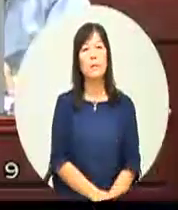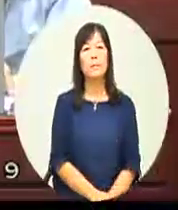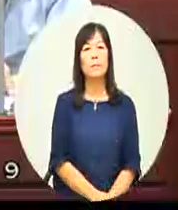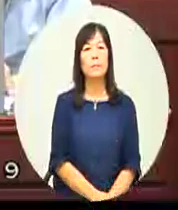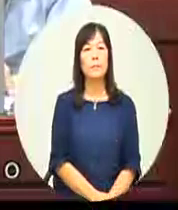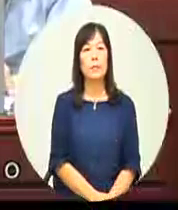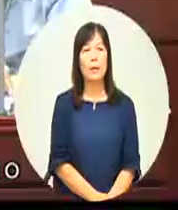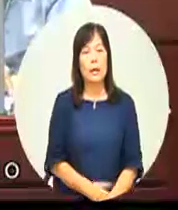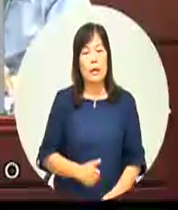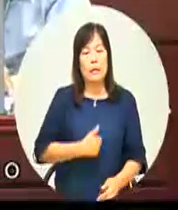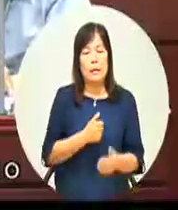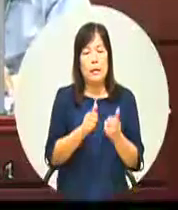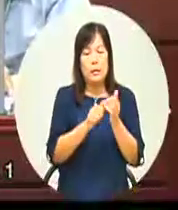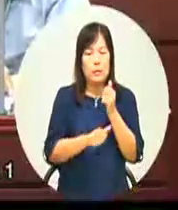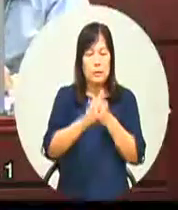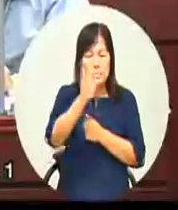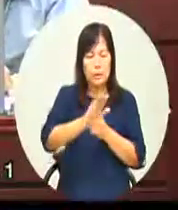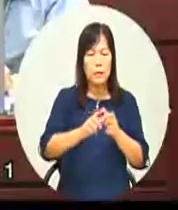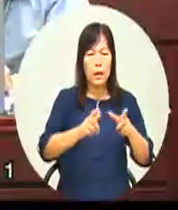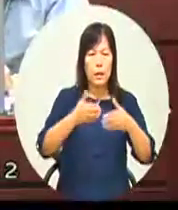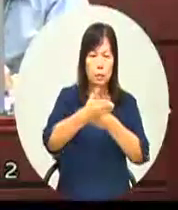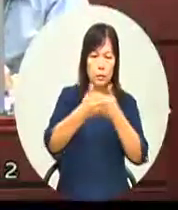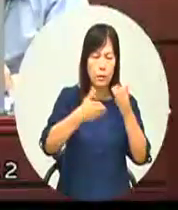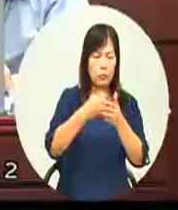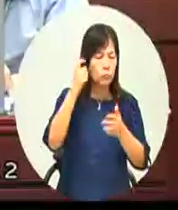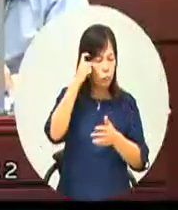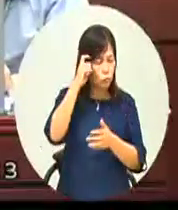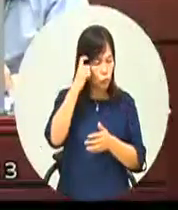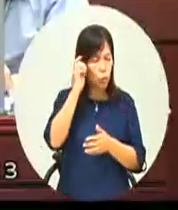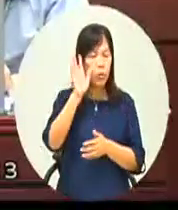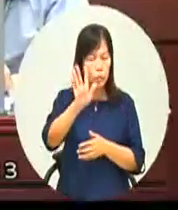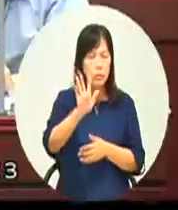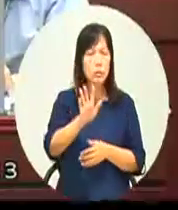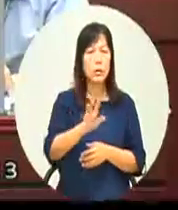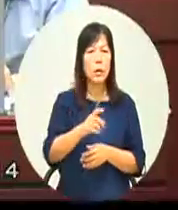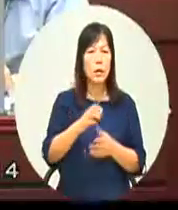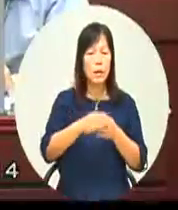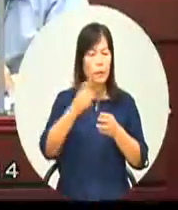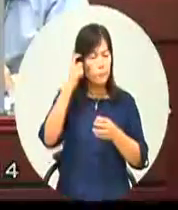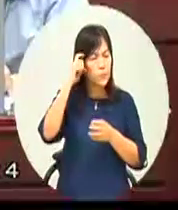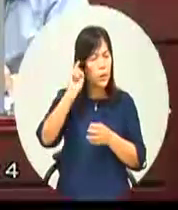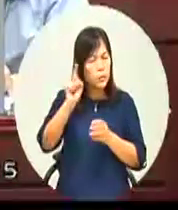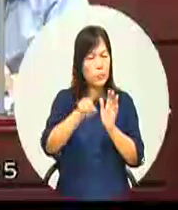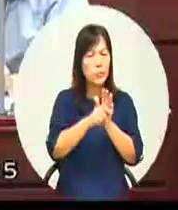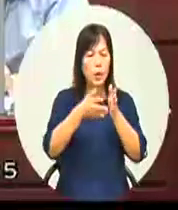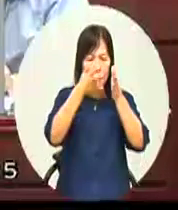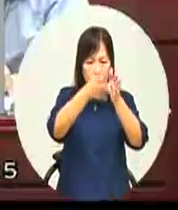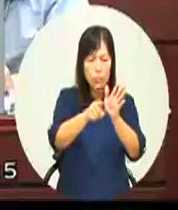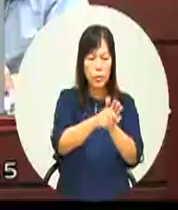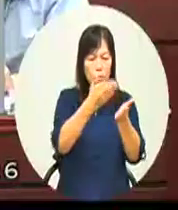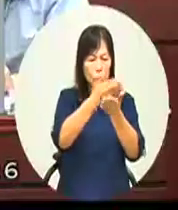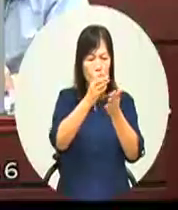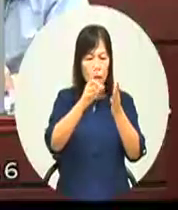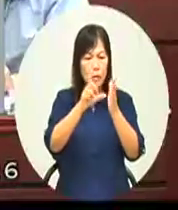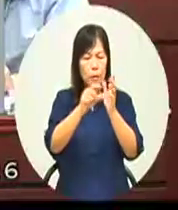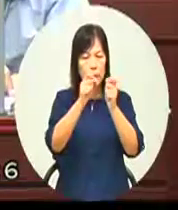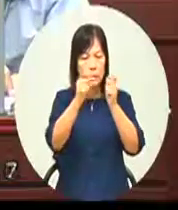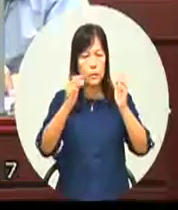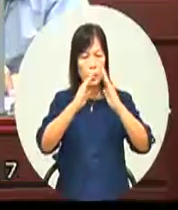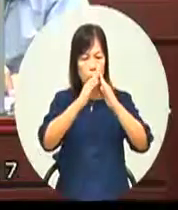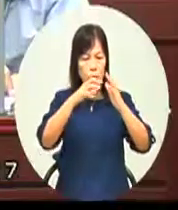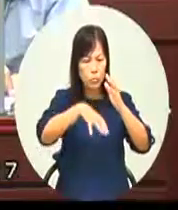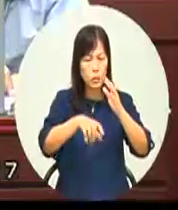上，生态交通它是一个概念，它的概念主要是要处理，因为我们长久以来在都市交通里